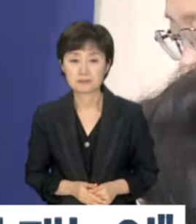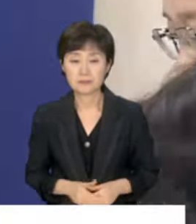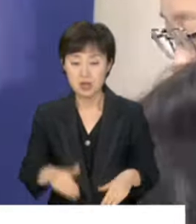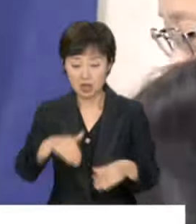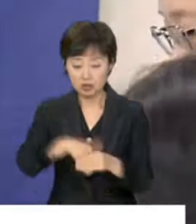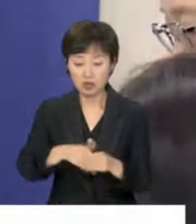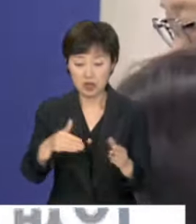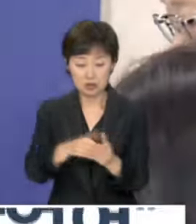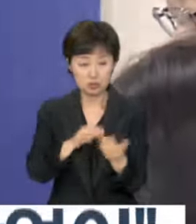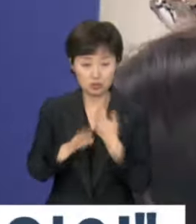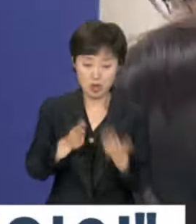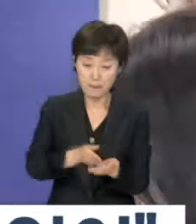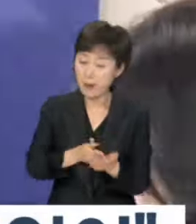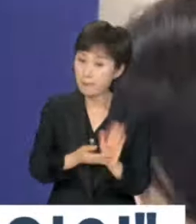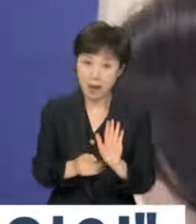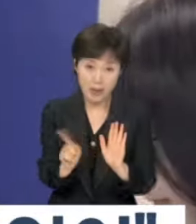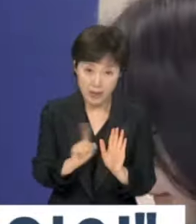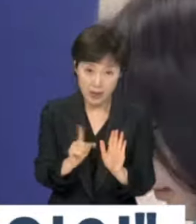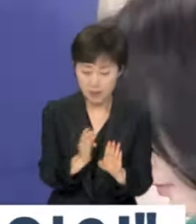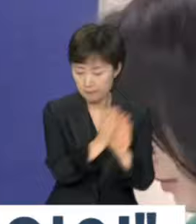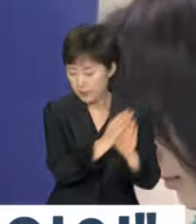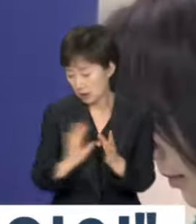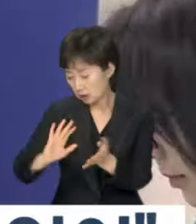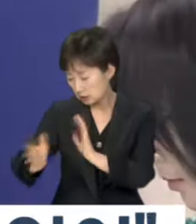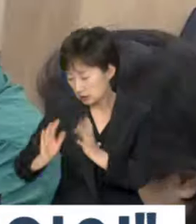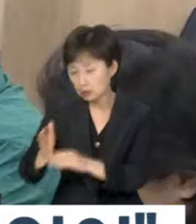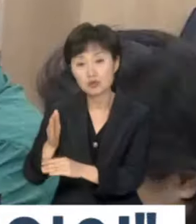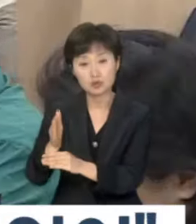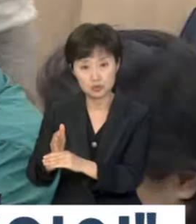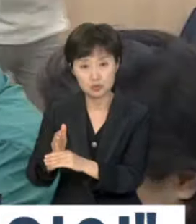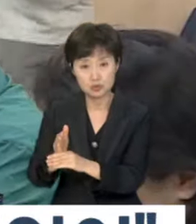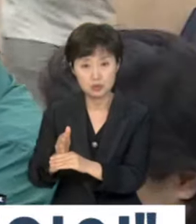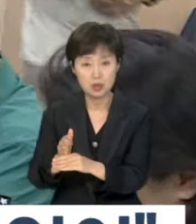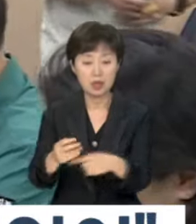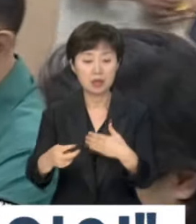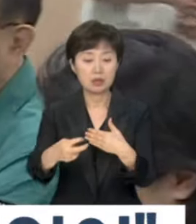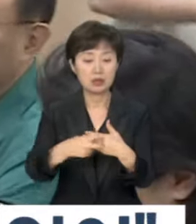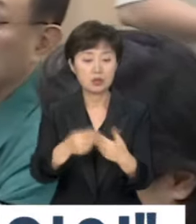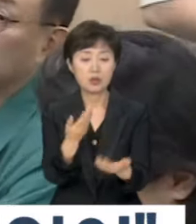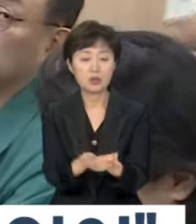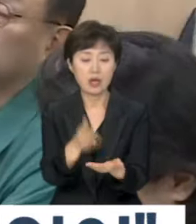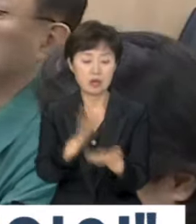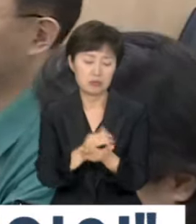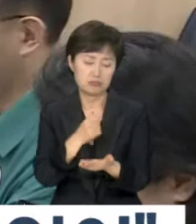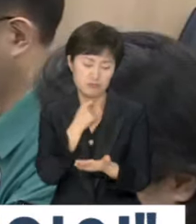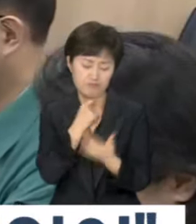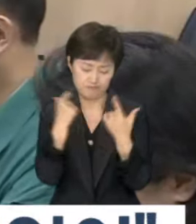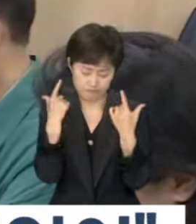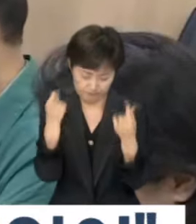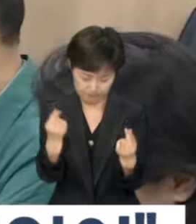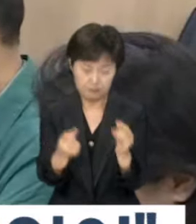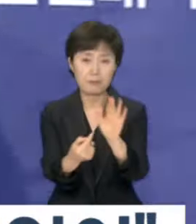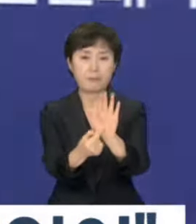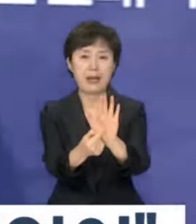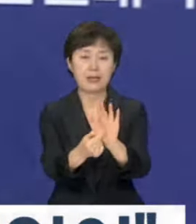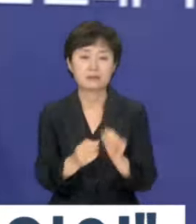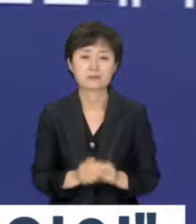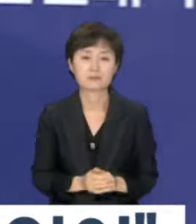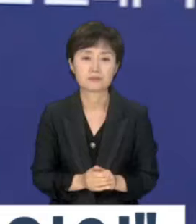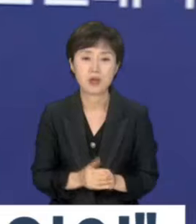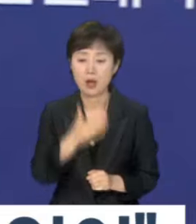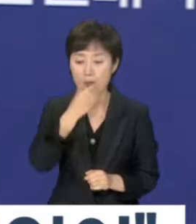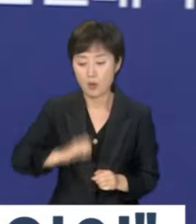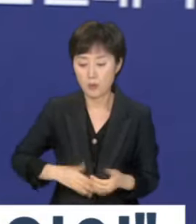총선 이후 브리핑 없이 비공개 회의를 이어가고 있는 정부가 의료개혁 의지에는 변함이 없다는 입장을 밝혔습니다.